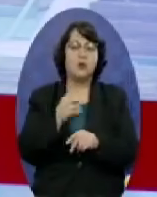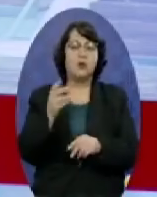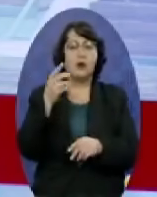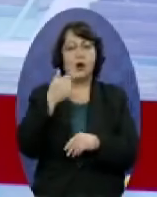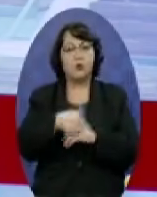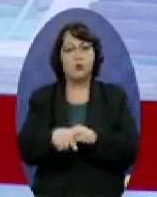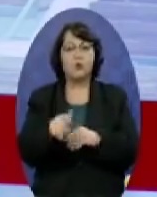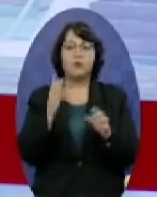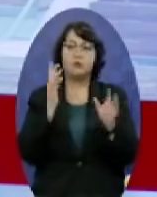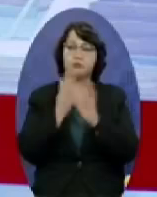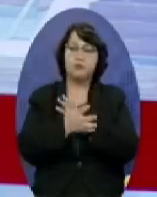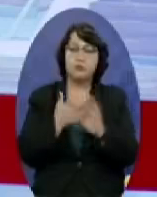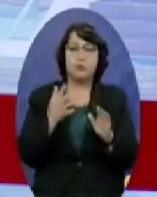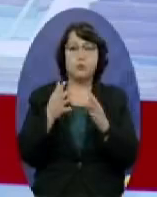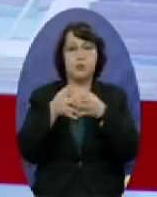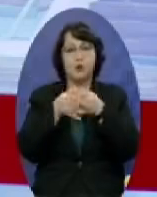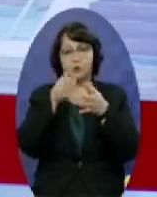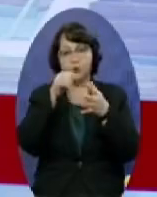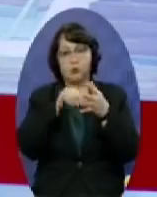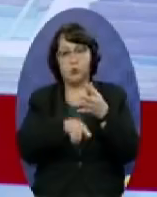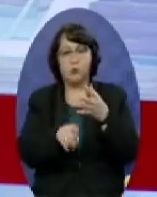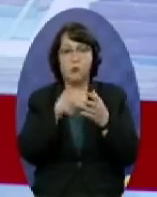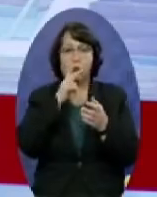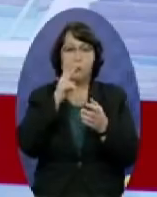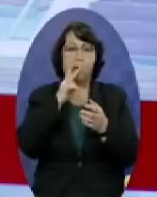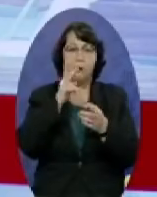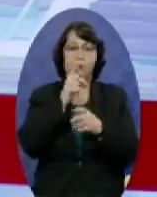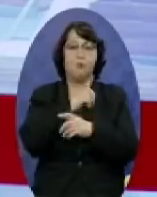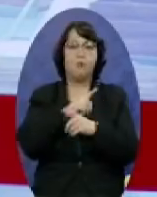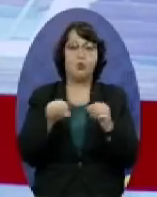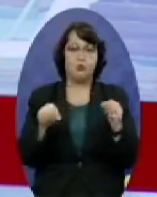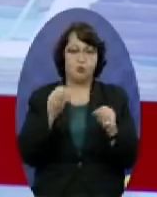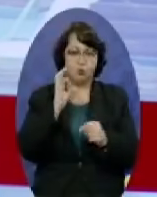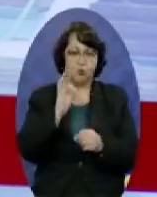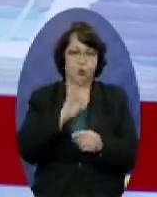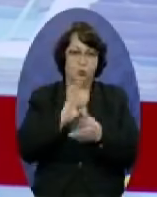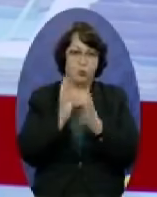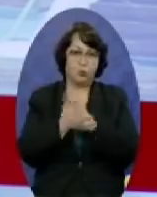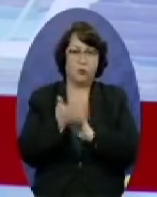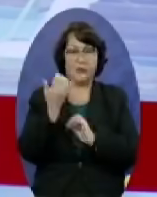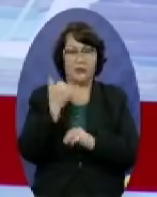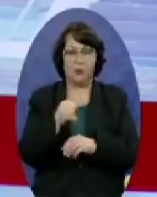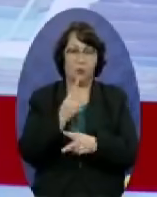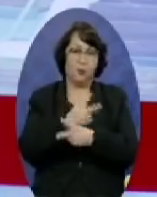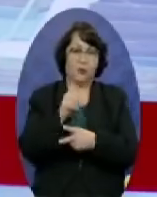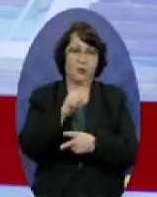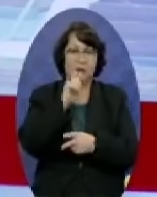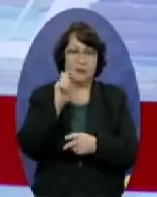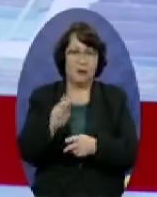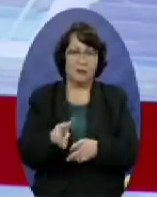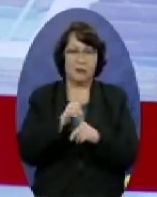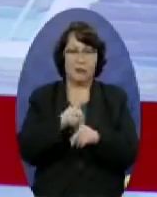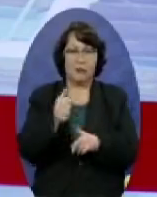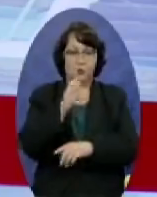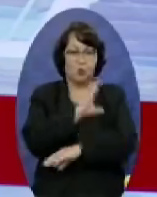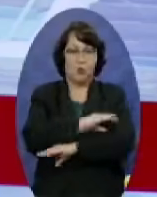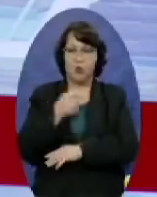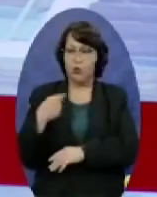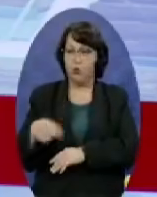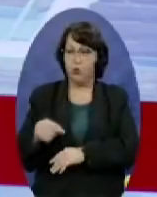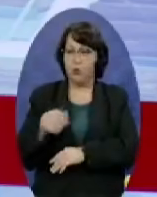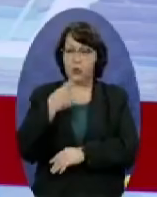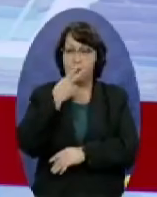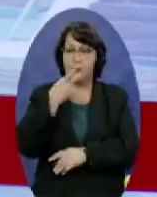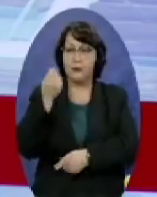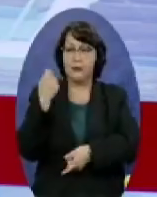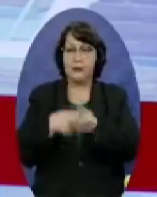олон нийтэд зориулсан барилга байгууламжид иргэд одоо тамхи татхан болсон. За гэсэн ч зарим заалтын хэрэгжилт хангалтгүй байна. Жишээ нь сургуулийн орчинд тамхи